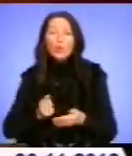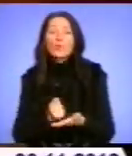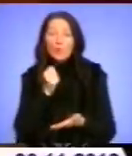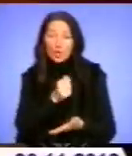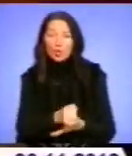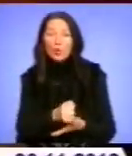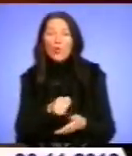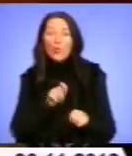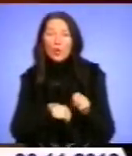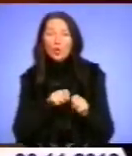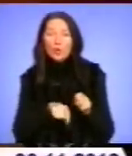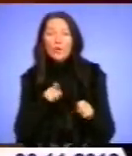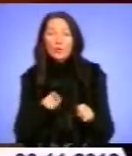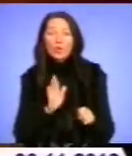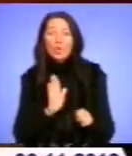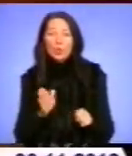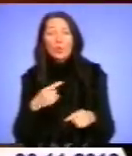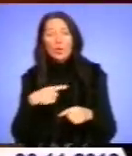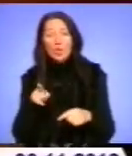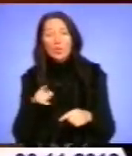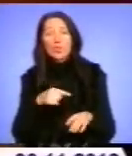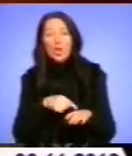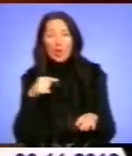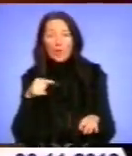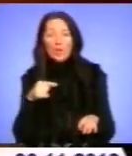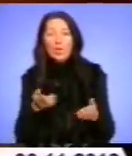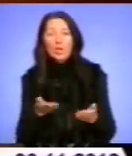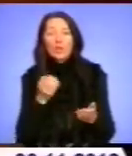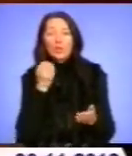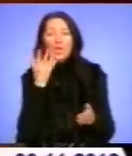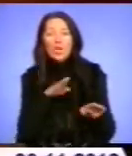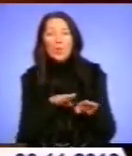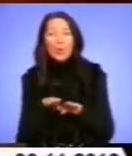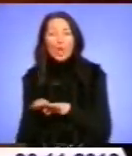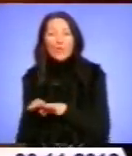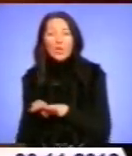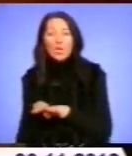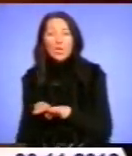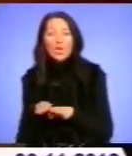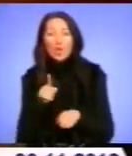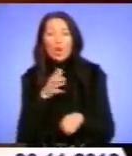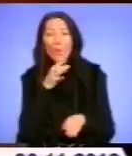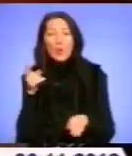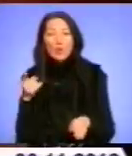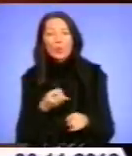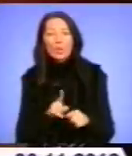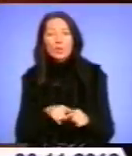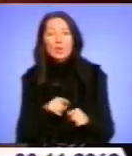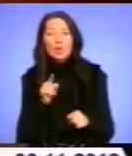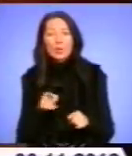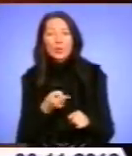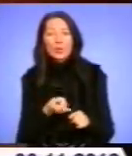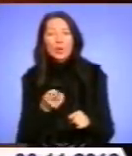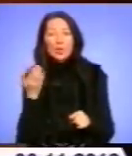да, проконтролював, тоді було б інше реагування. І навіть якщо порівняти той період і цей, то це